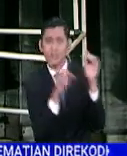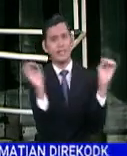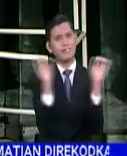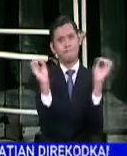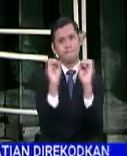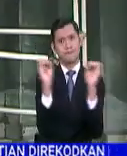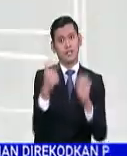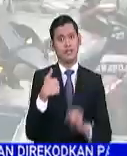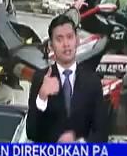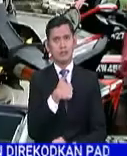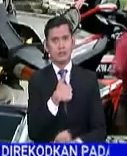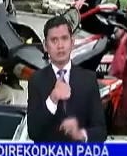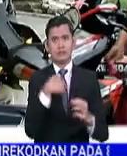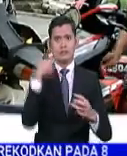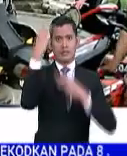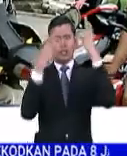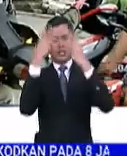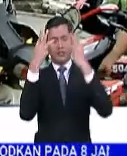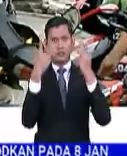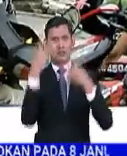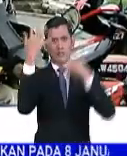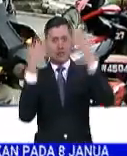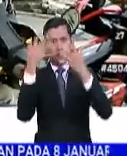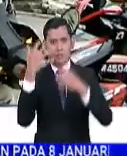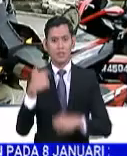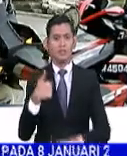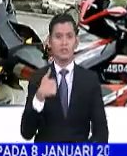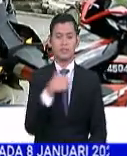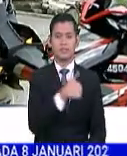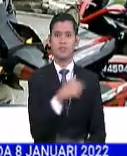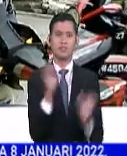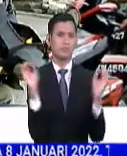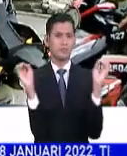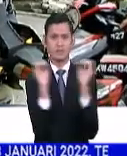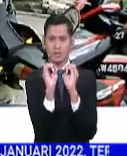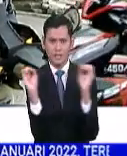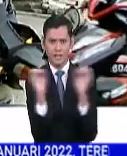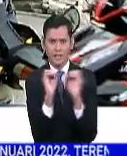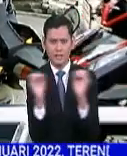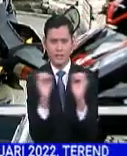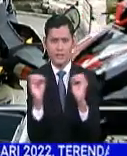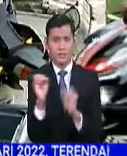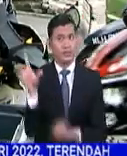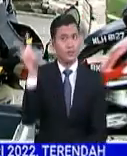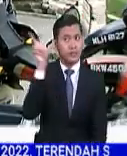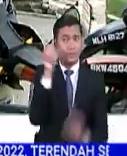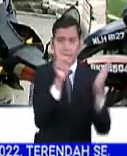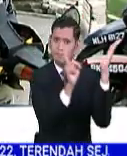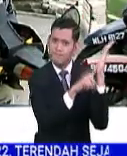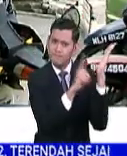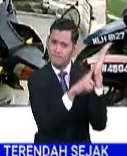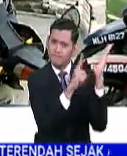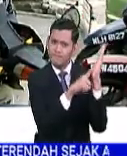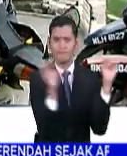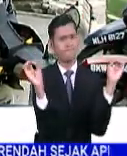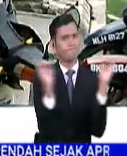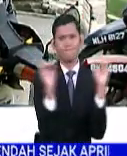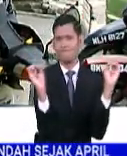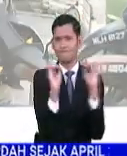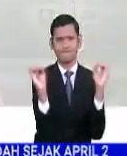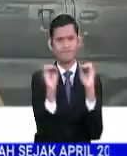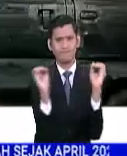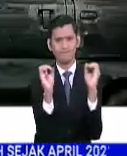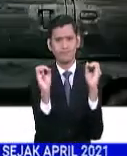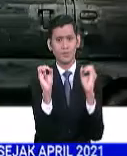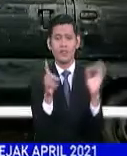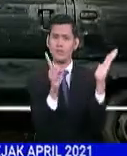jadi panik lah. Memang tak ada dengar bunyi pun. Memang tak ada dengar bunyi siren ke apa ke, memang tak